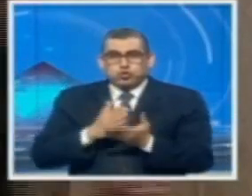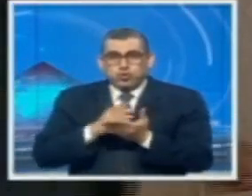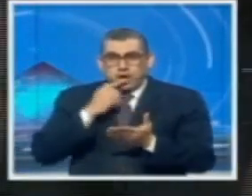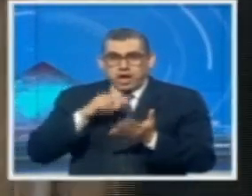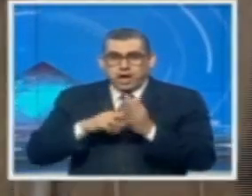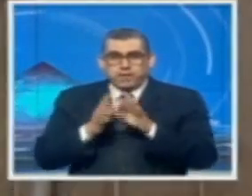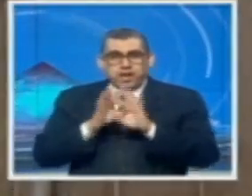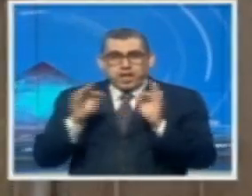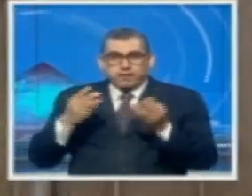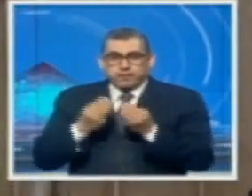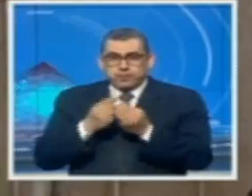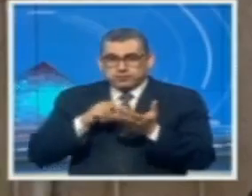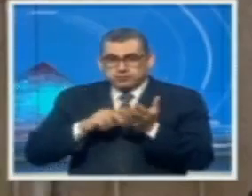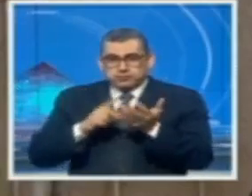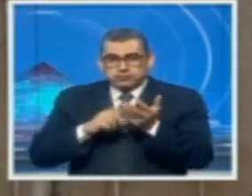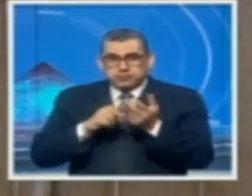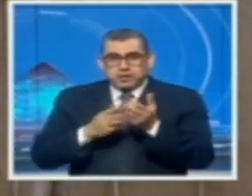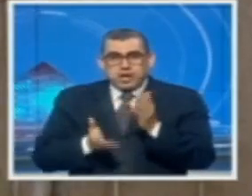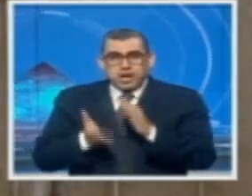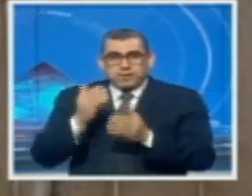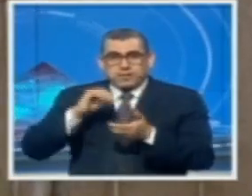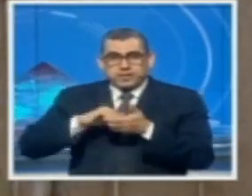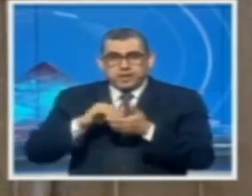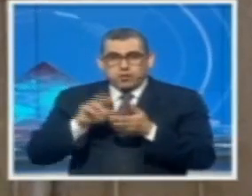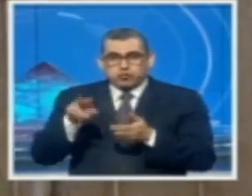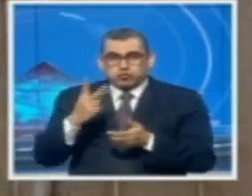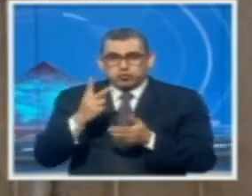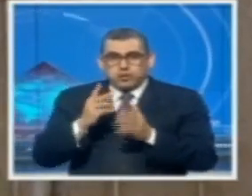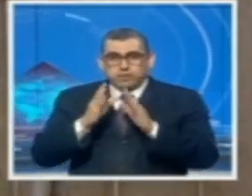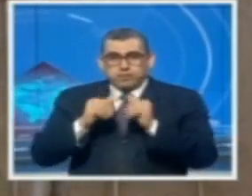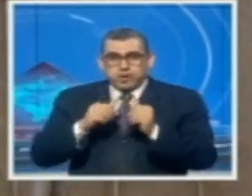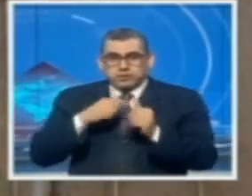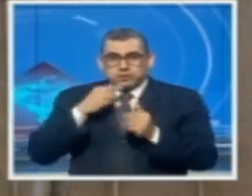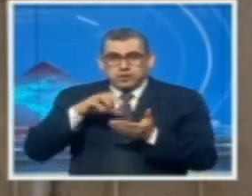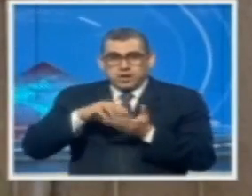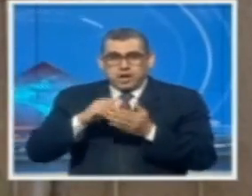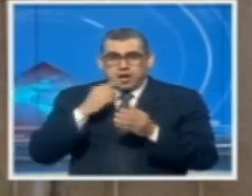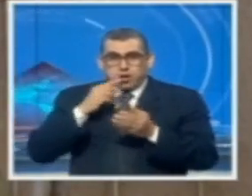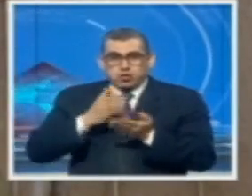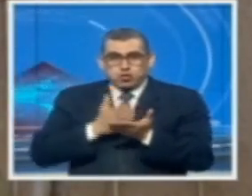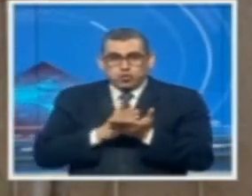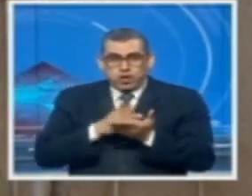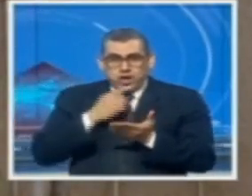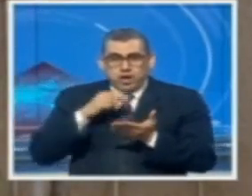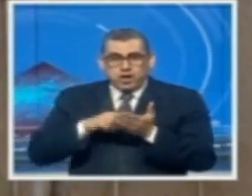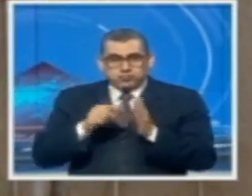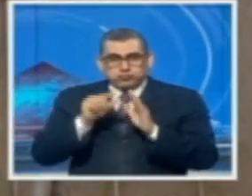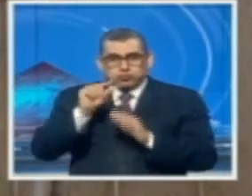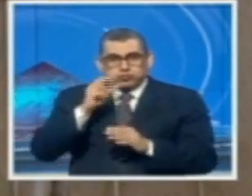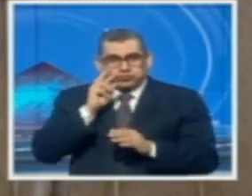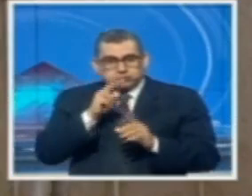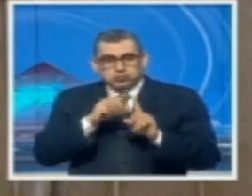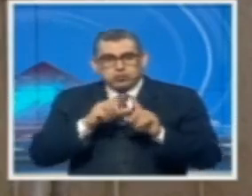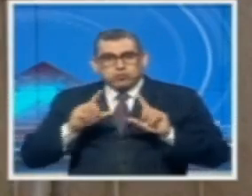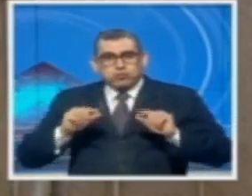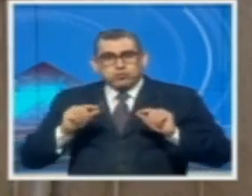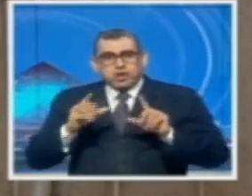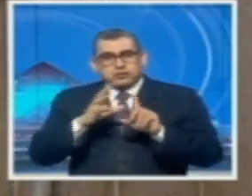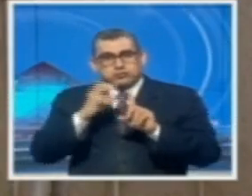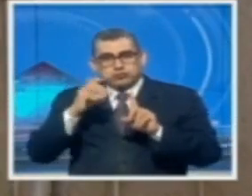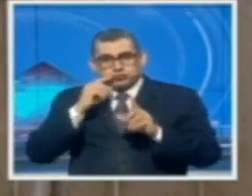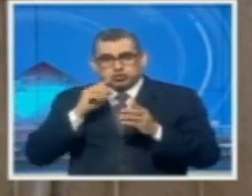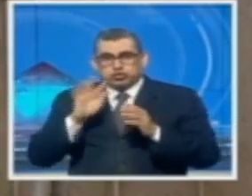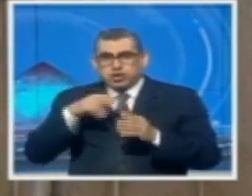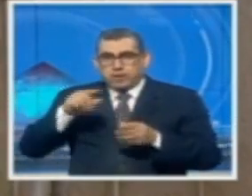مختلف المجالات، فالتعاون الثنائي بين القاهرة وأثينا أصبح نموذجا يحتذى به لمصلحة